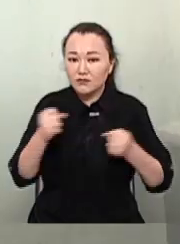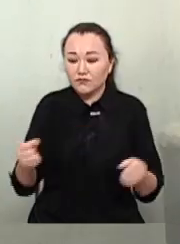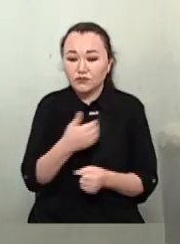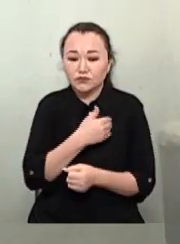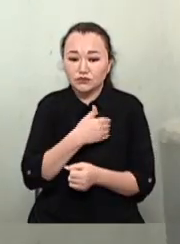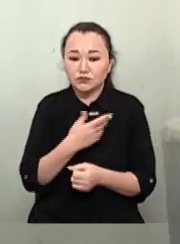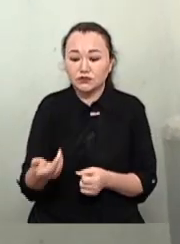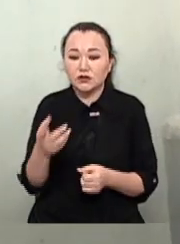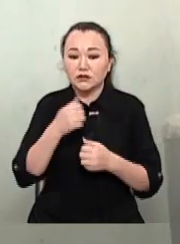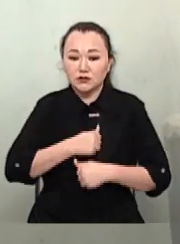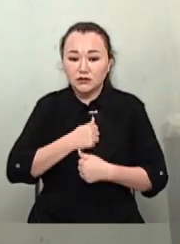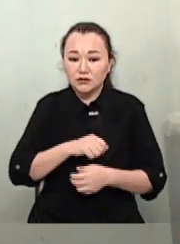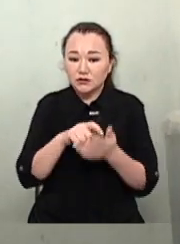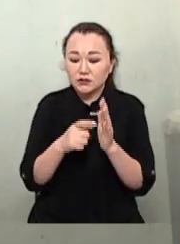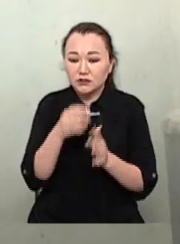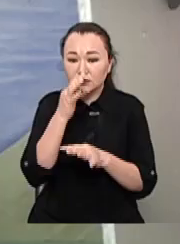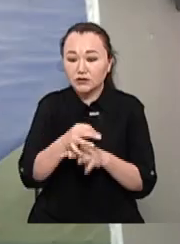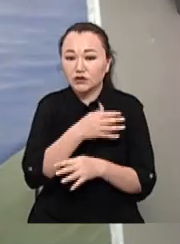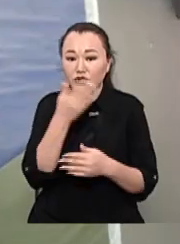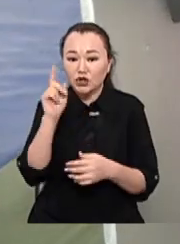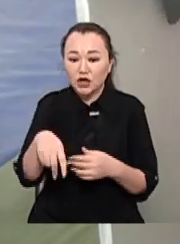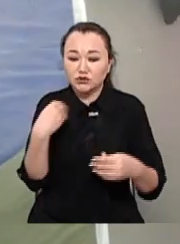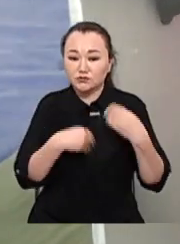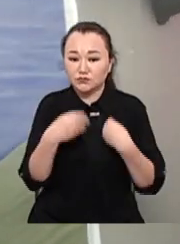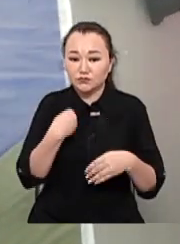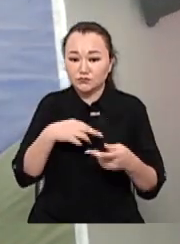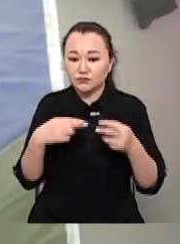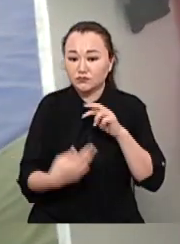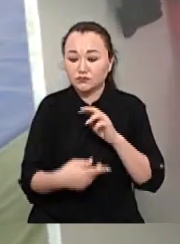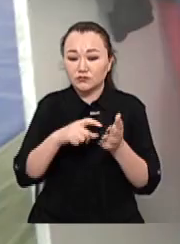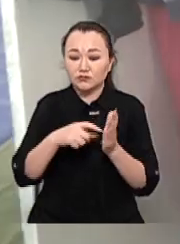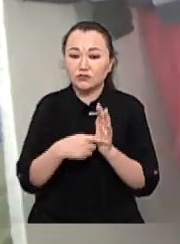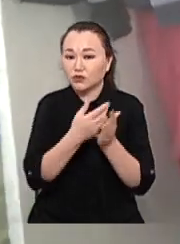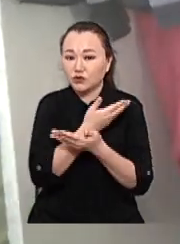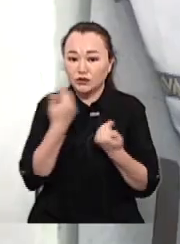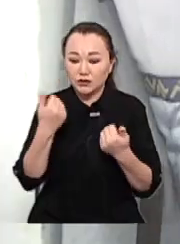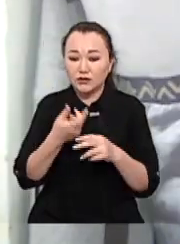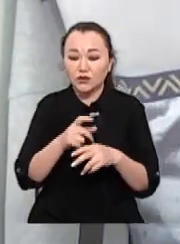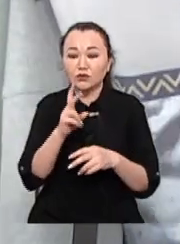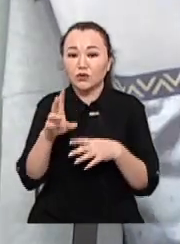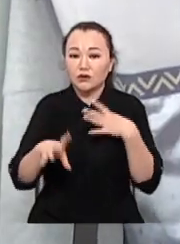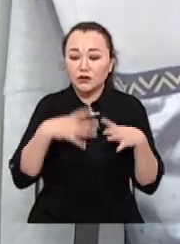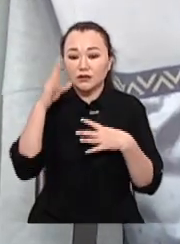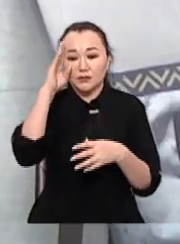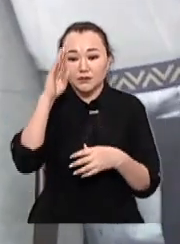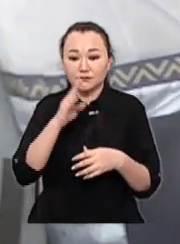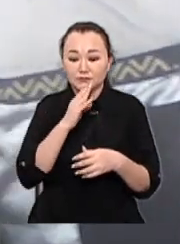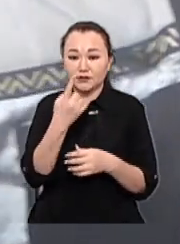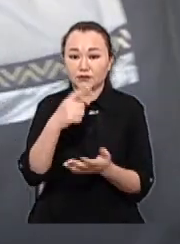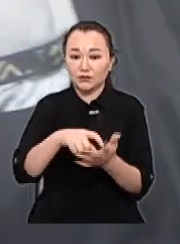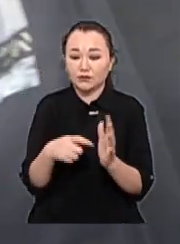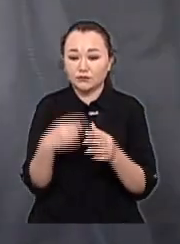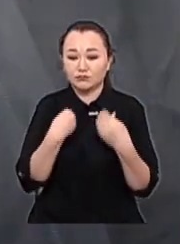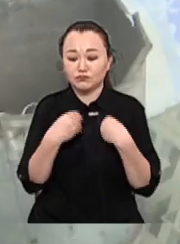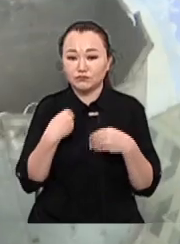қаласа. Жуынатын жерді айтпағанда мұнда тіпті киім ауыстыратын бөлмелер де қарастырылмаған, сондықтан үйірмеге келген ұл да, қыз да бір бөлмеде